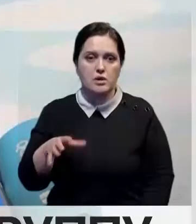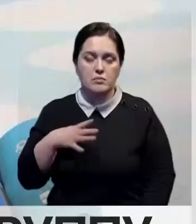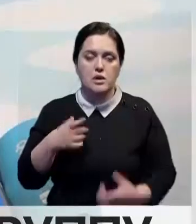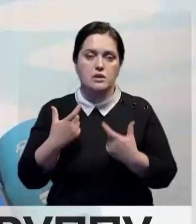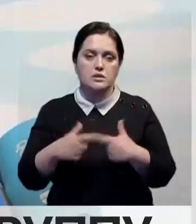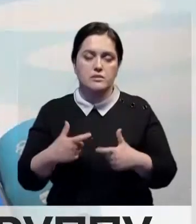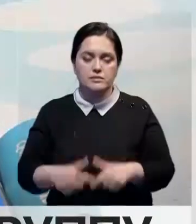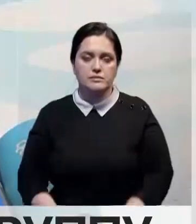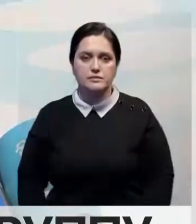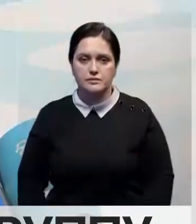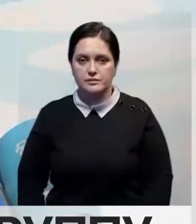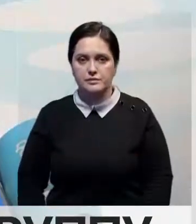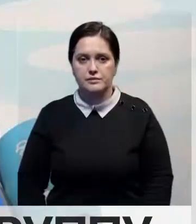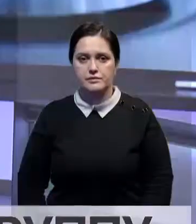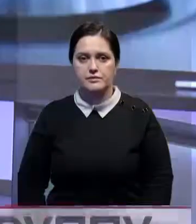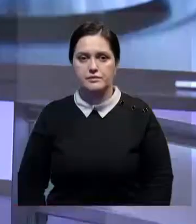эти тесты.